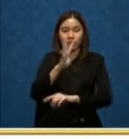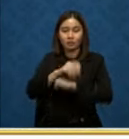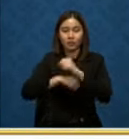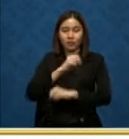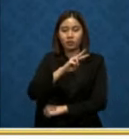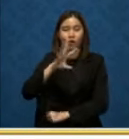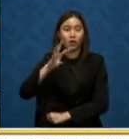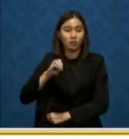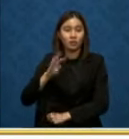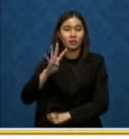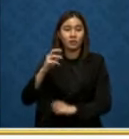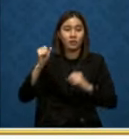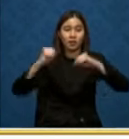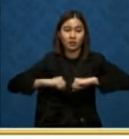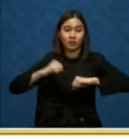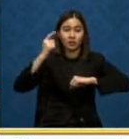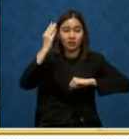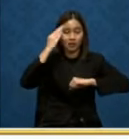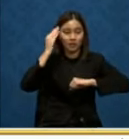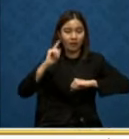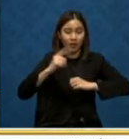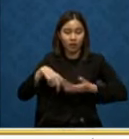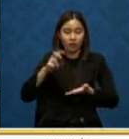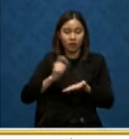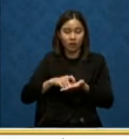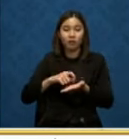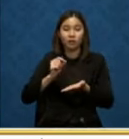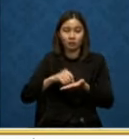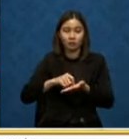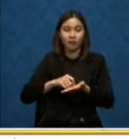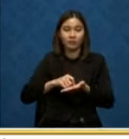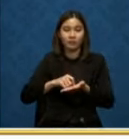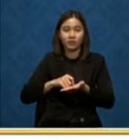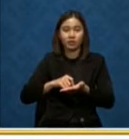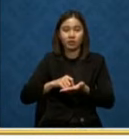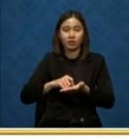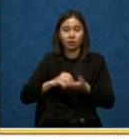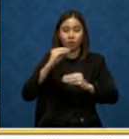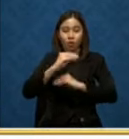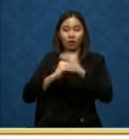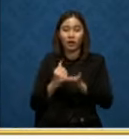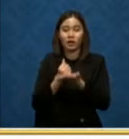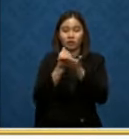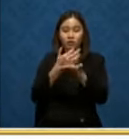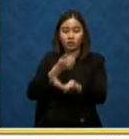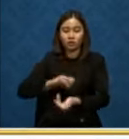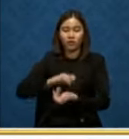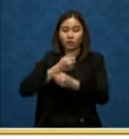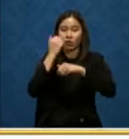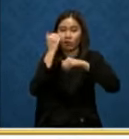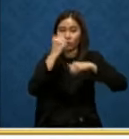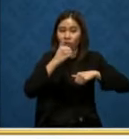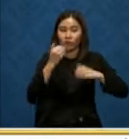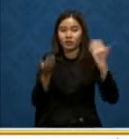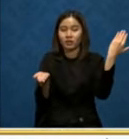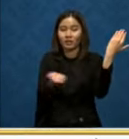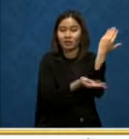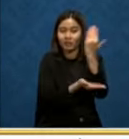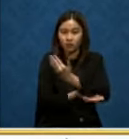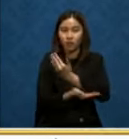2564มีมติรับทราบและอนุมัติในหลักการโครงการช่วยเหลือเกษตรกรชาวไร่อ้อยที่ตัดอ้อยสด